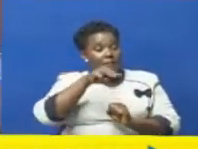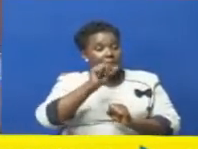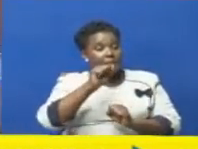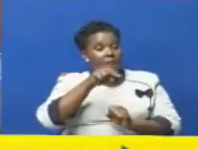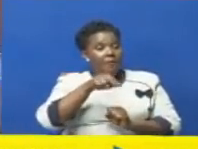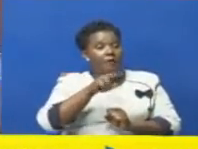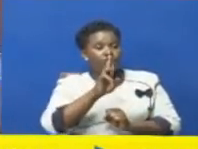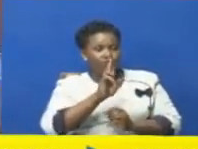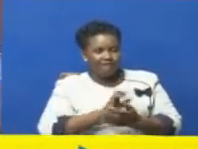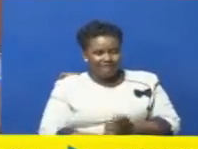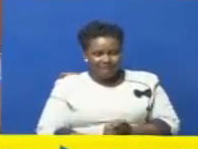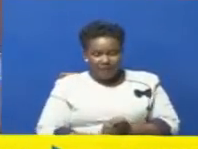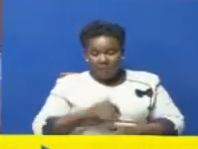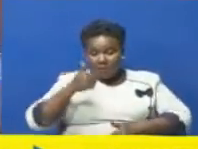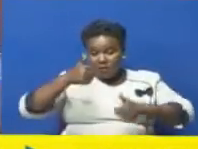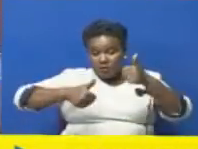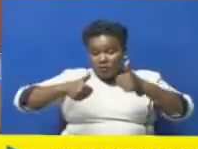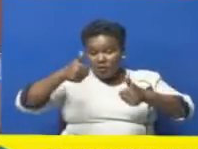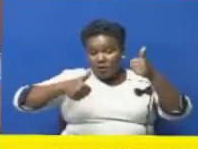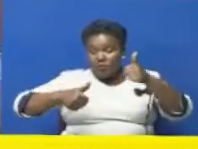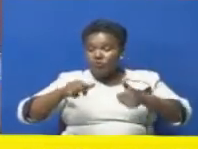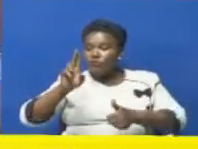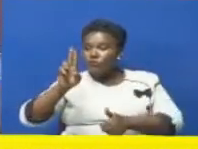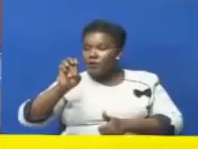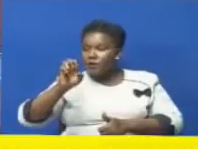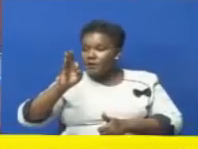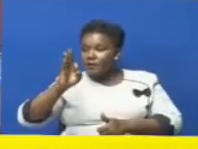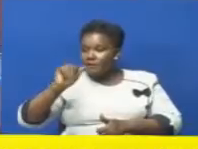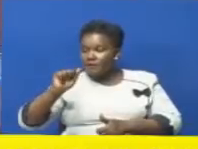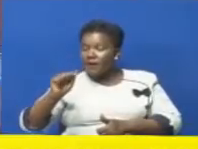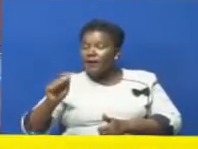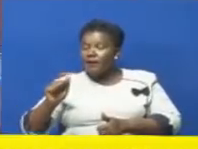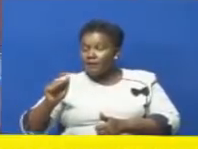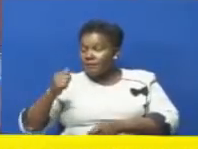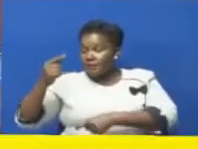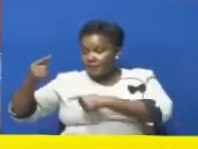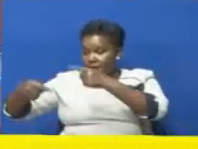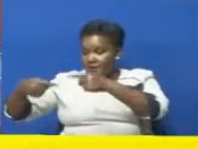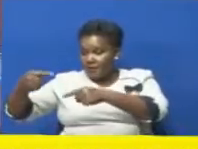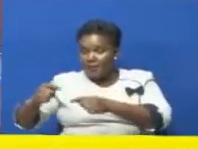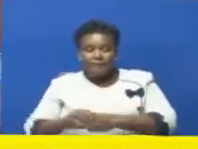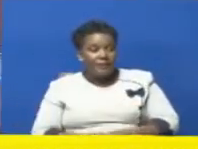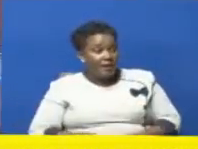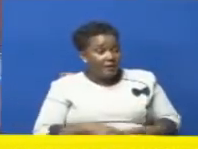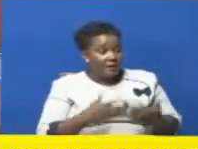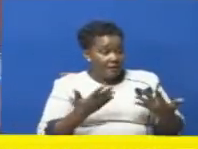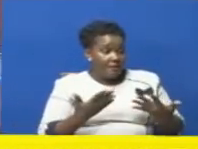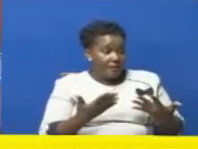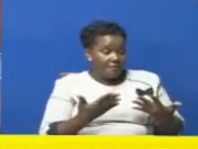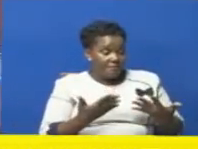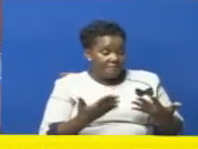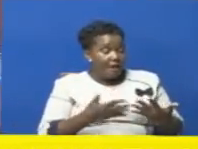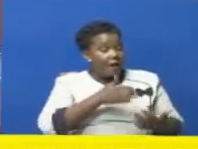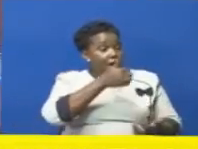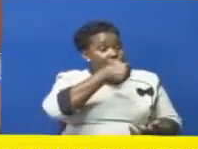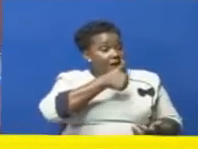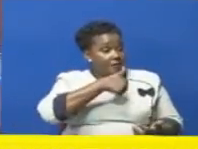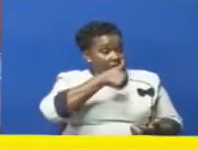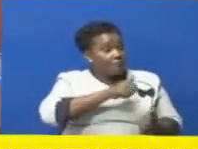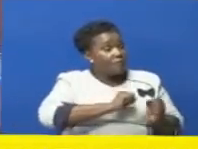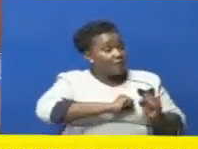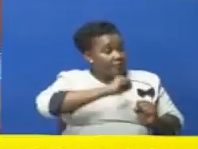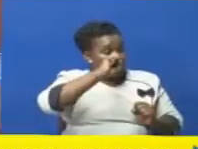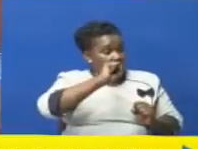inaendelea na bila shaka mpira umemalizika kule Chamazi. Kwa matokeo hayo, Azam anaibuka na